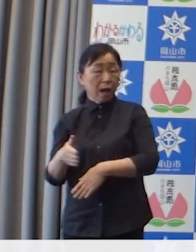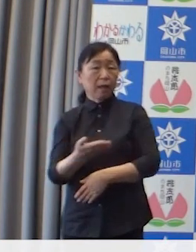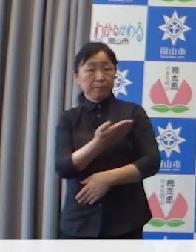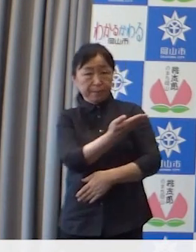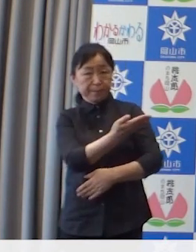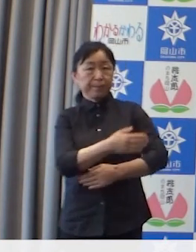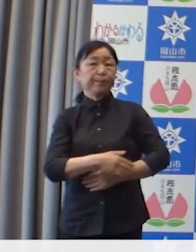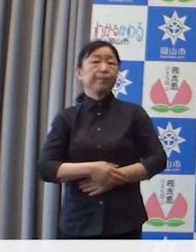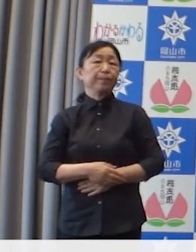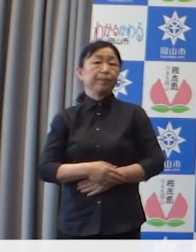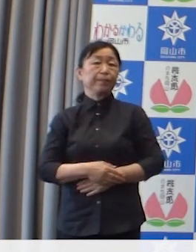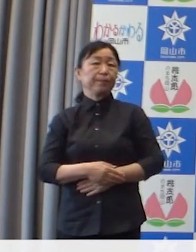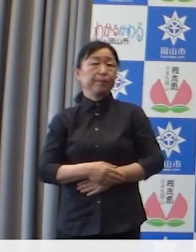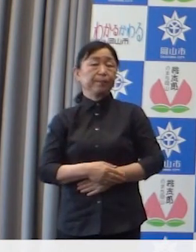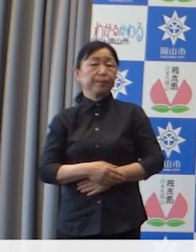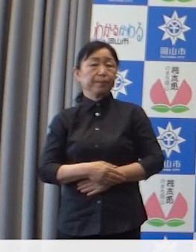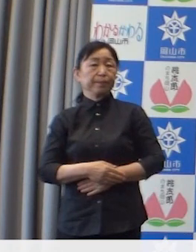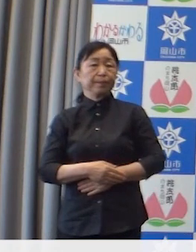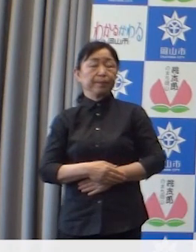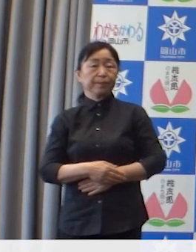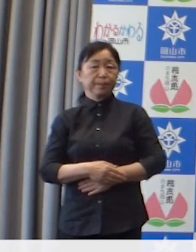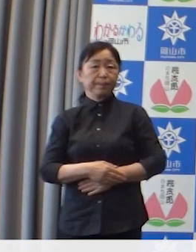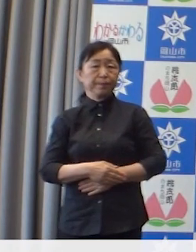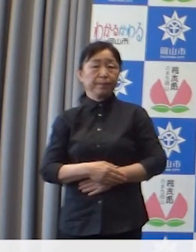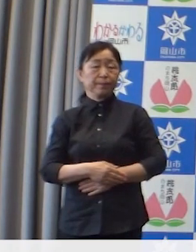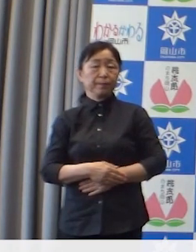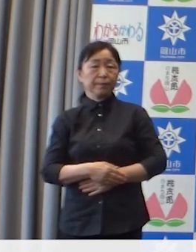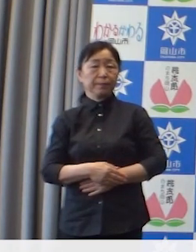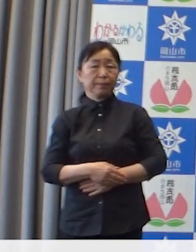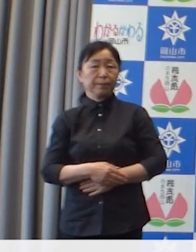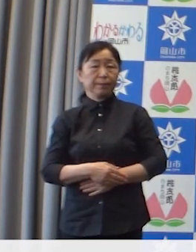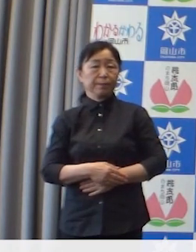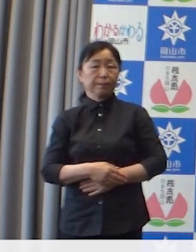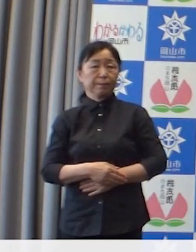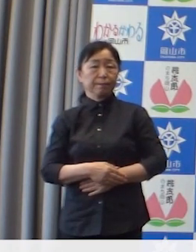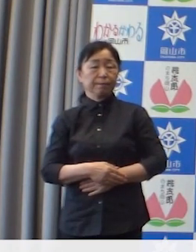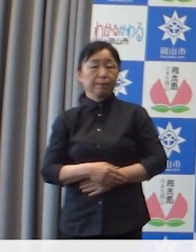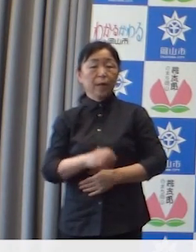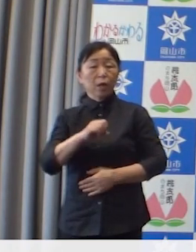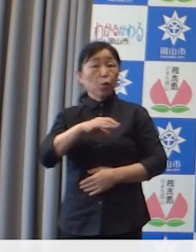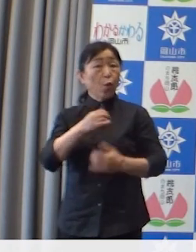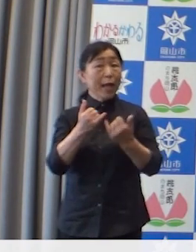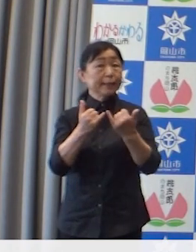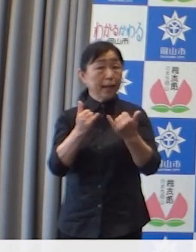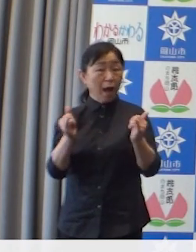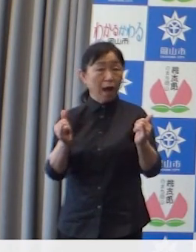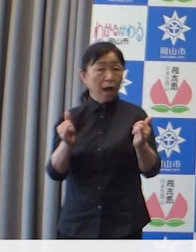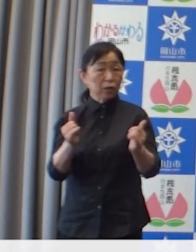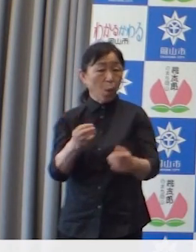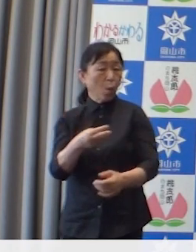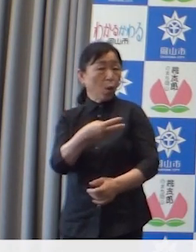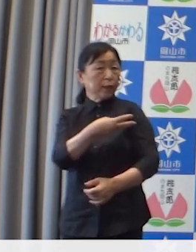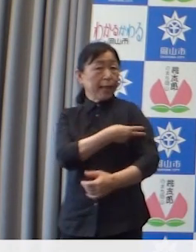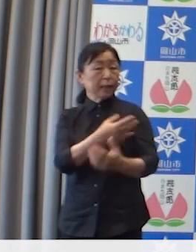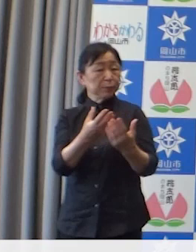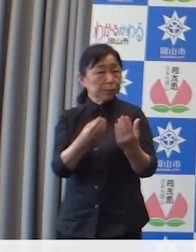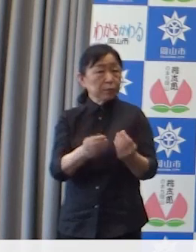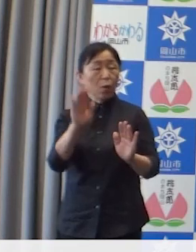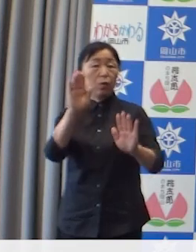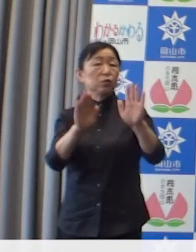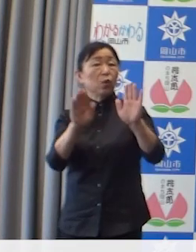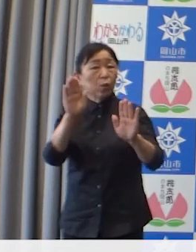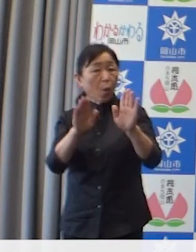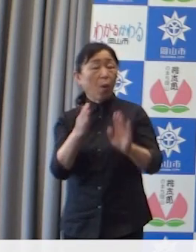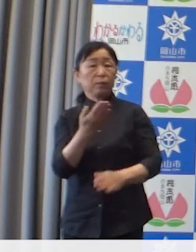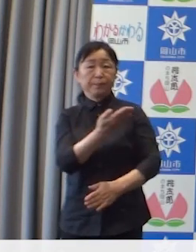これがこういうカーブを描いて、高齢者の接種状況ですね、な